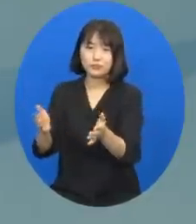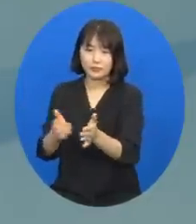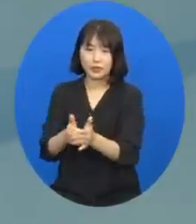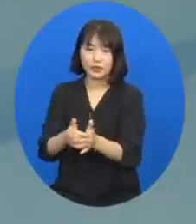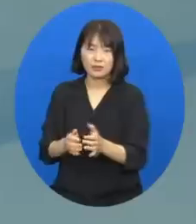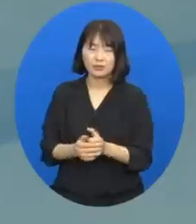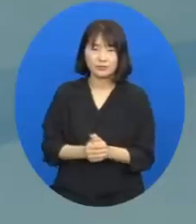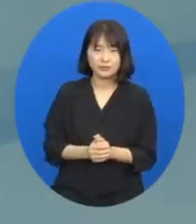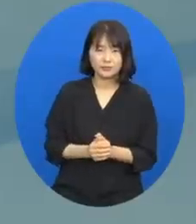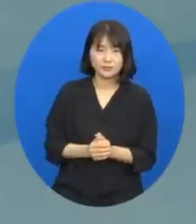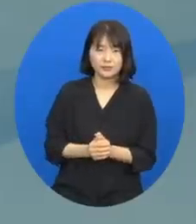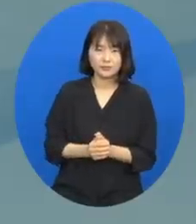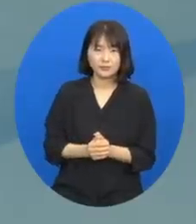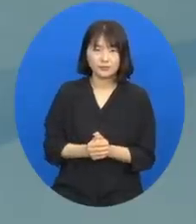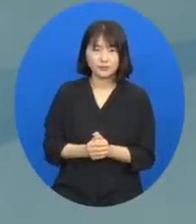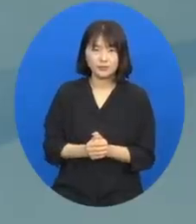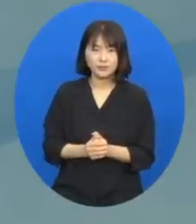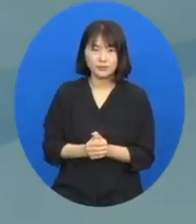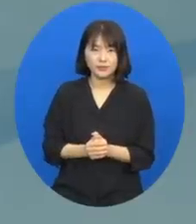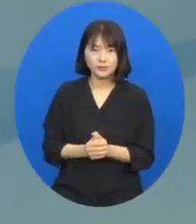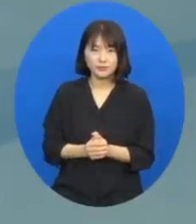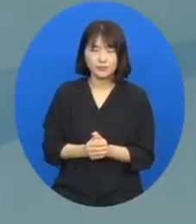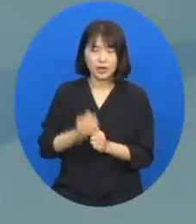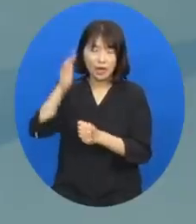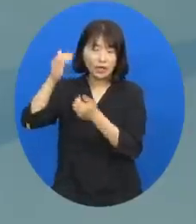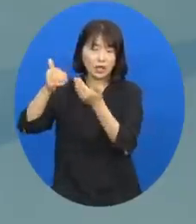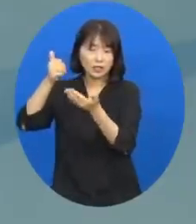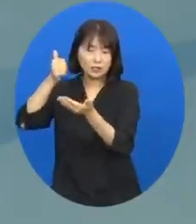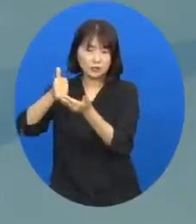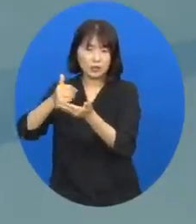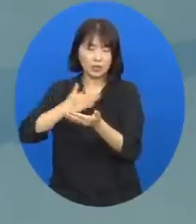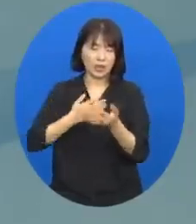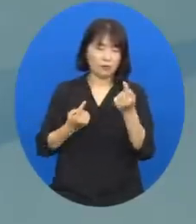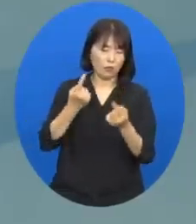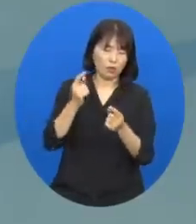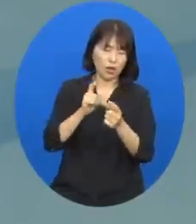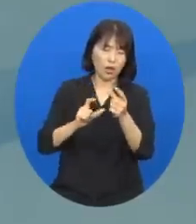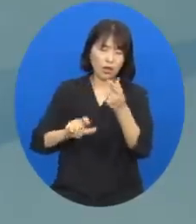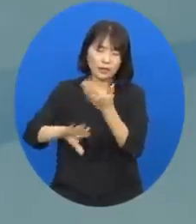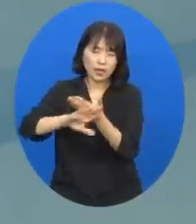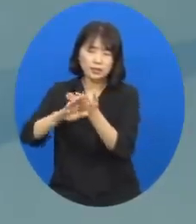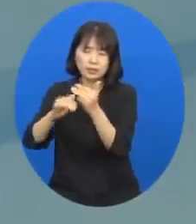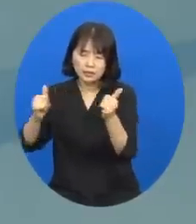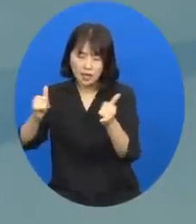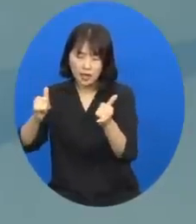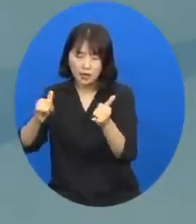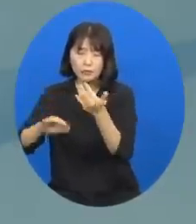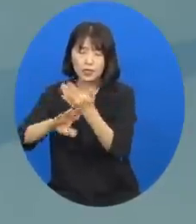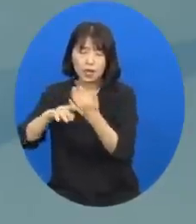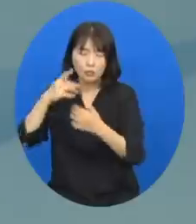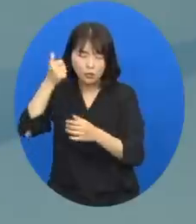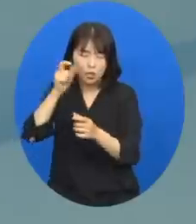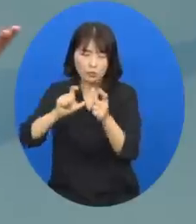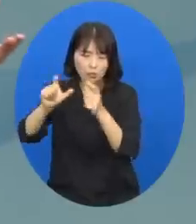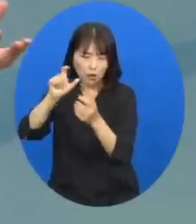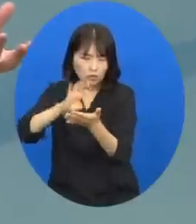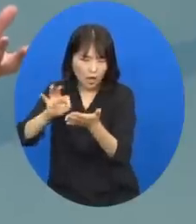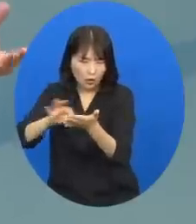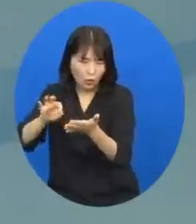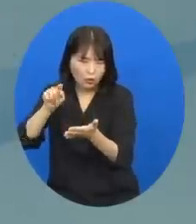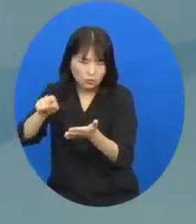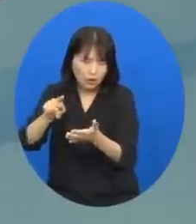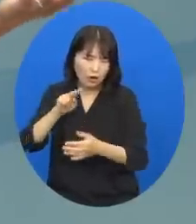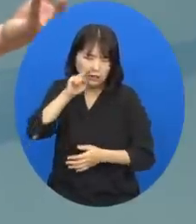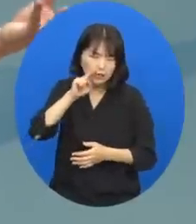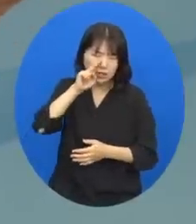다른 목사들의 대해 시기심을 품지 않도록 주의해야 합니다 우리는 둥이 도구로 사용된 사람들에게 속한 영예를